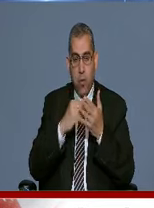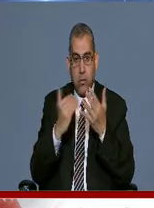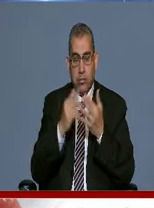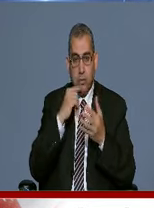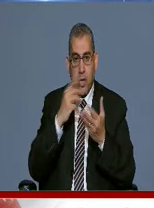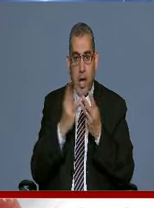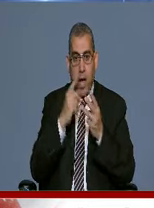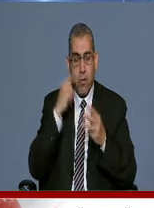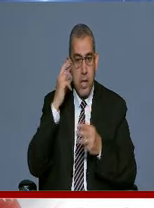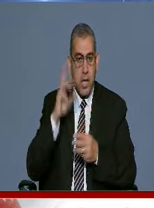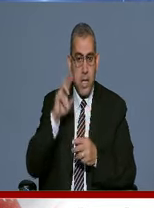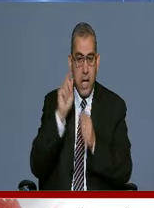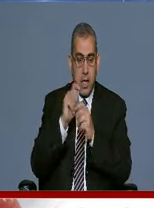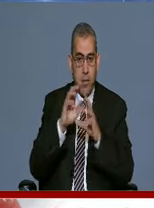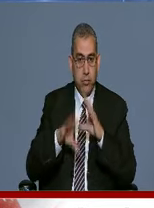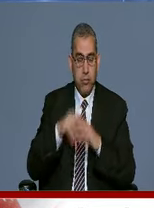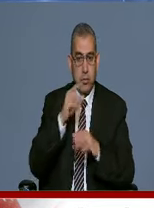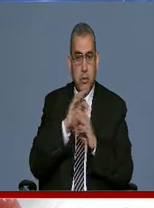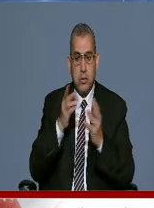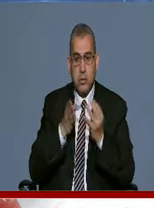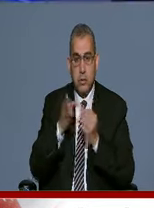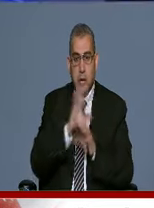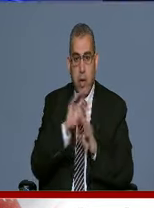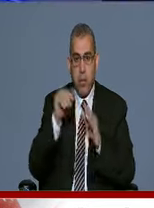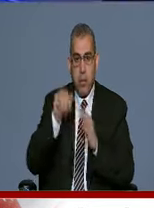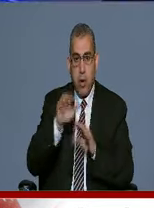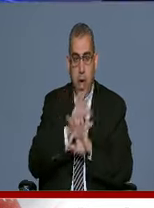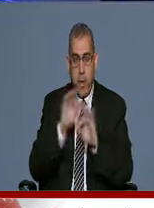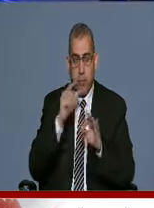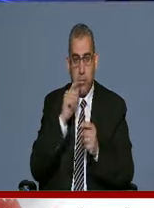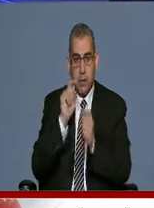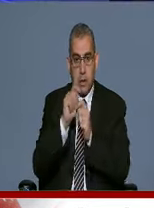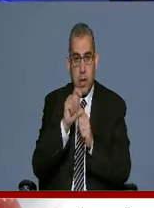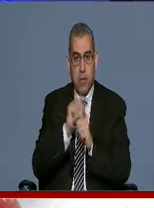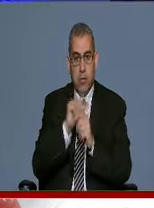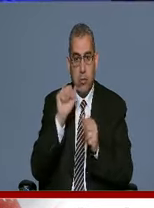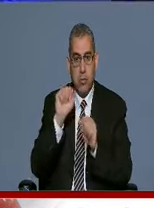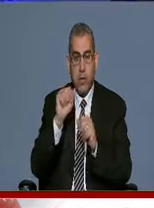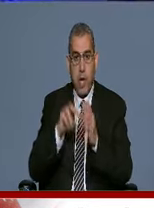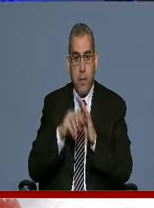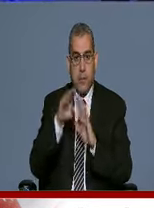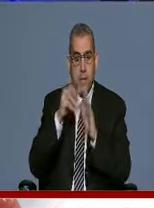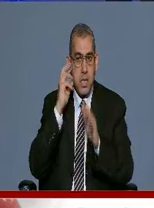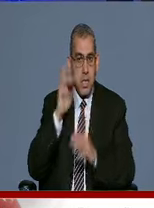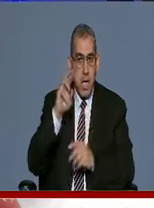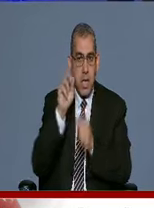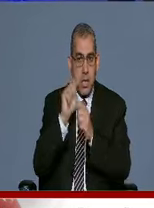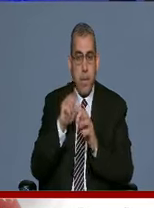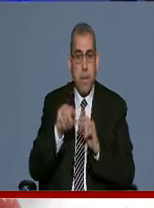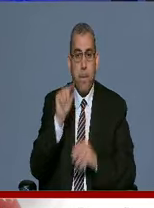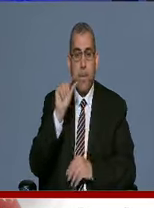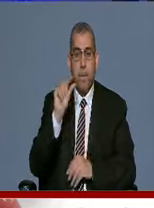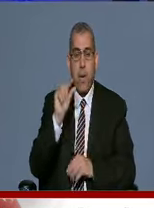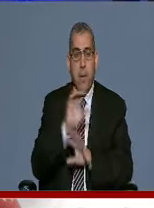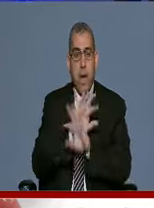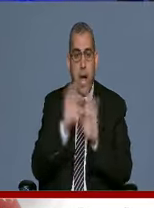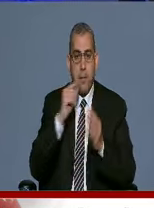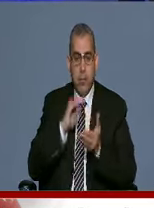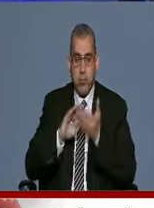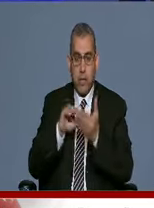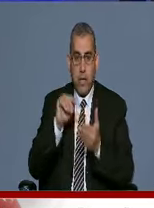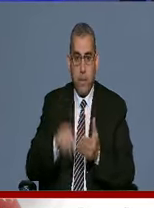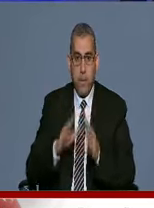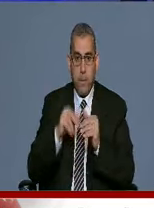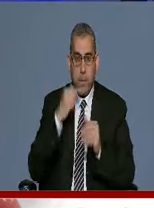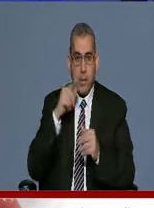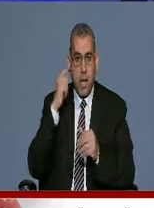الذكاء الاصطناعي بالادوات المختلفه اللي موجوده فيها ومعالجات مخصصه للذكاء الاصطناعي لبرمجة وتنفيذ بعض الخدمات المصرية زي